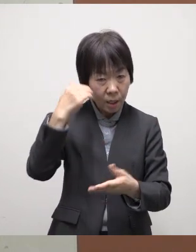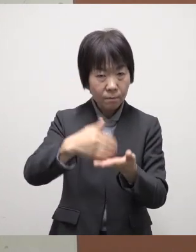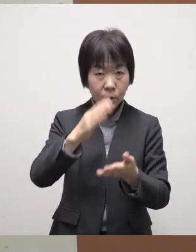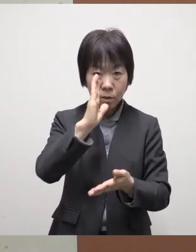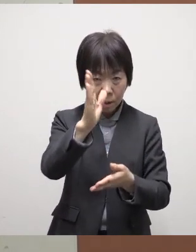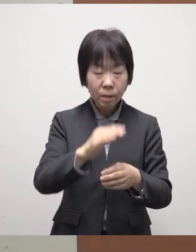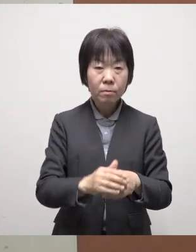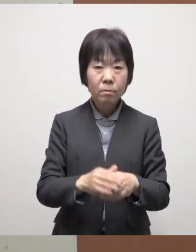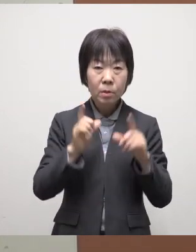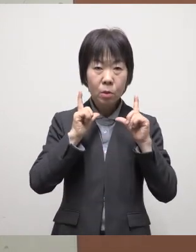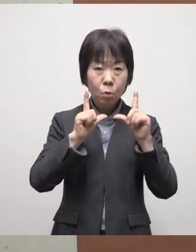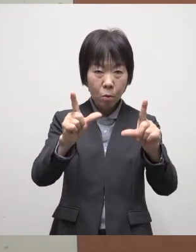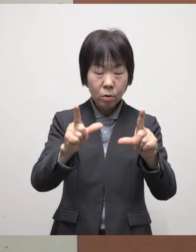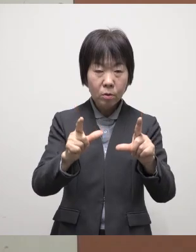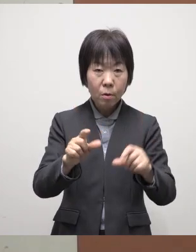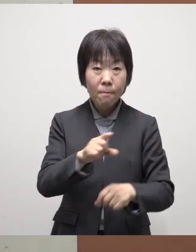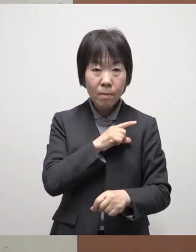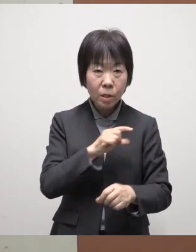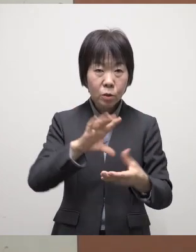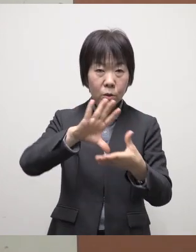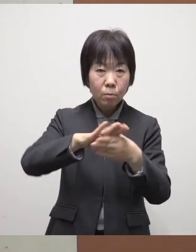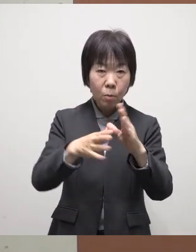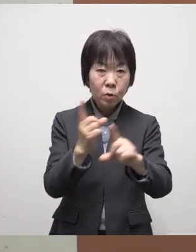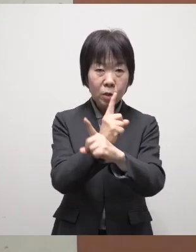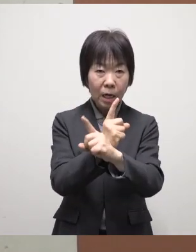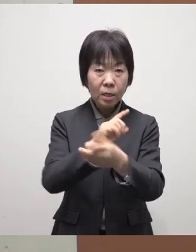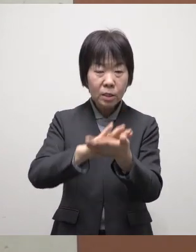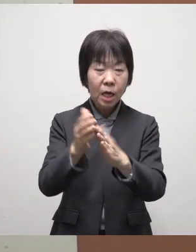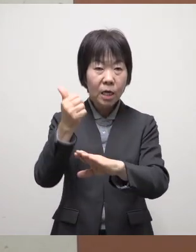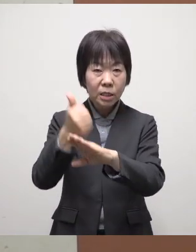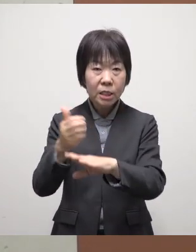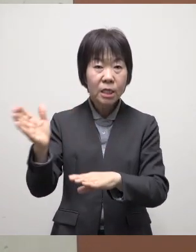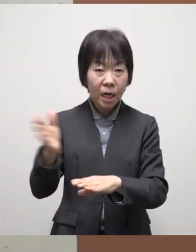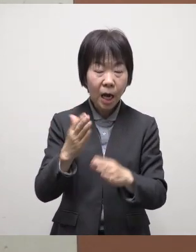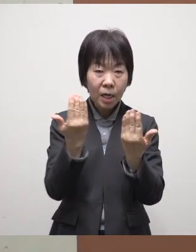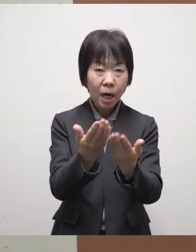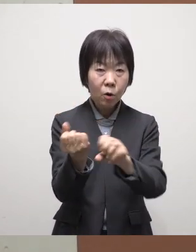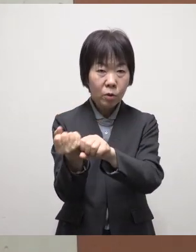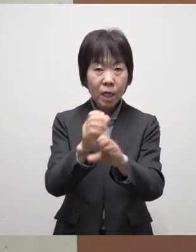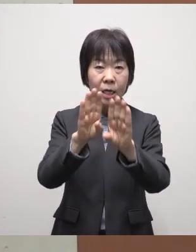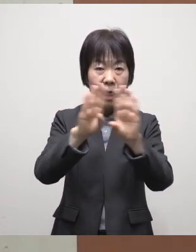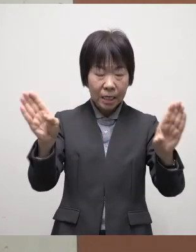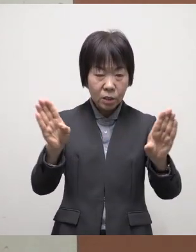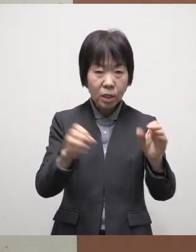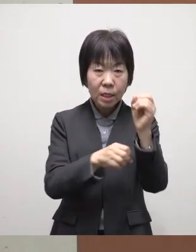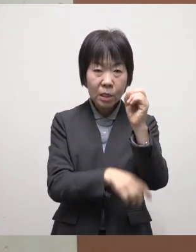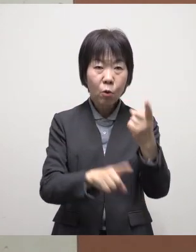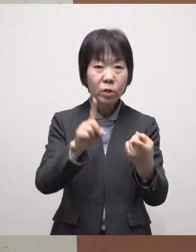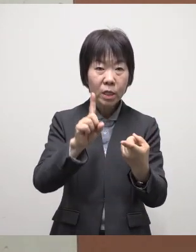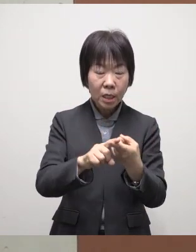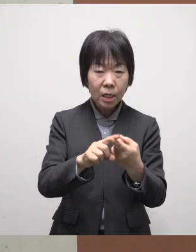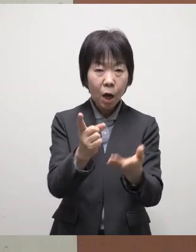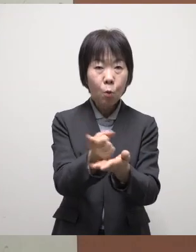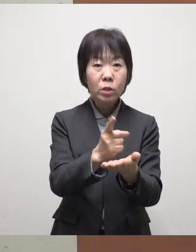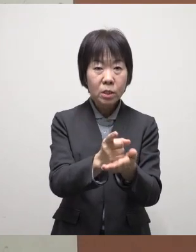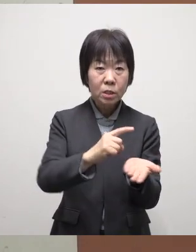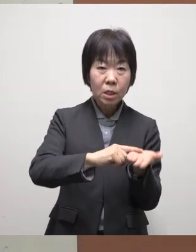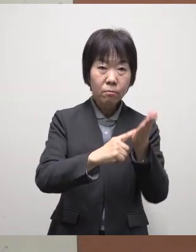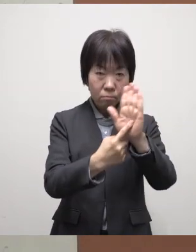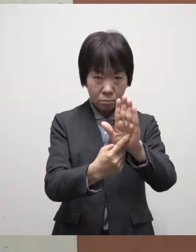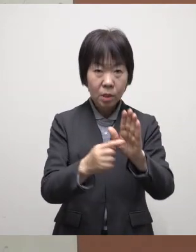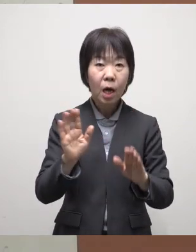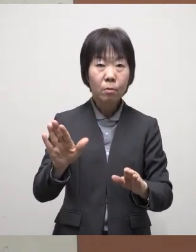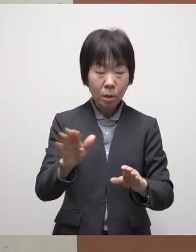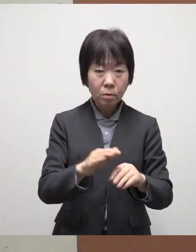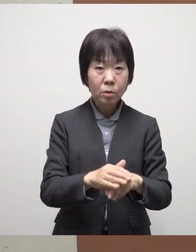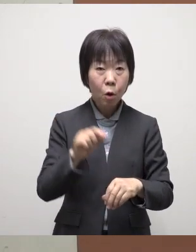でしょうま相撲部科学大臣の方から学校再開についての基本的な方針がすでに示されており